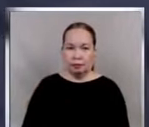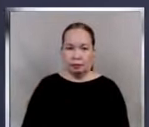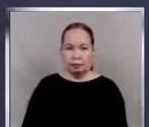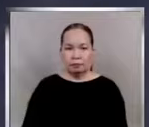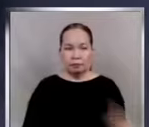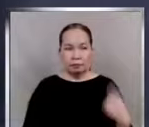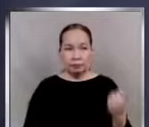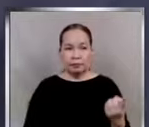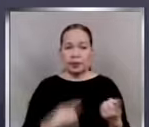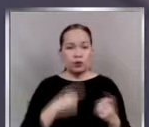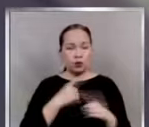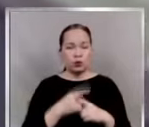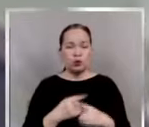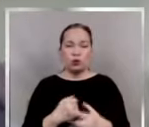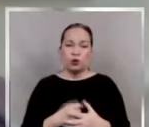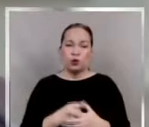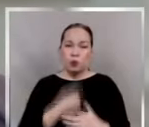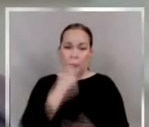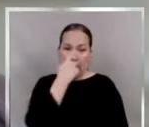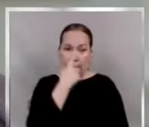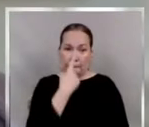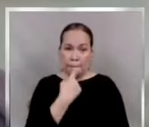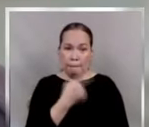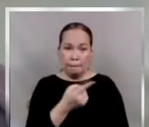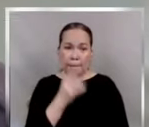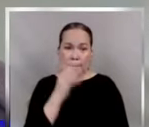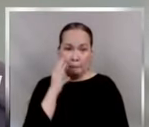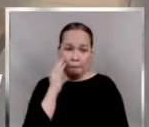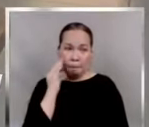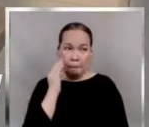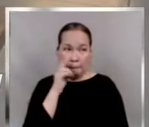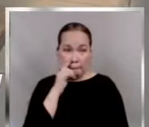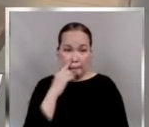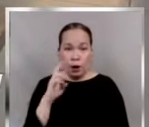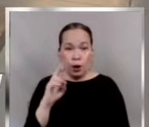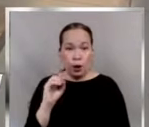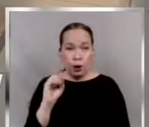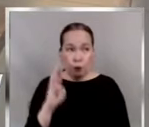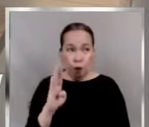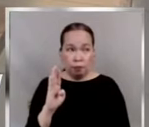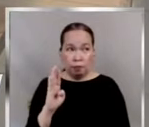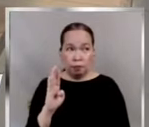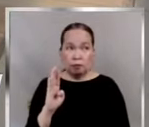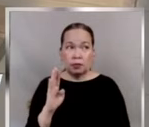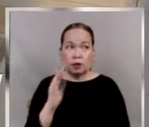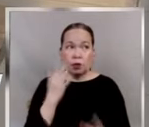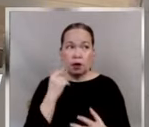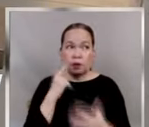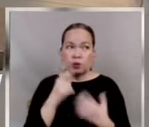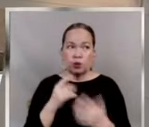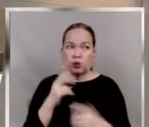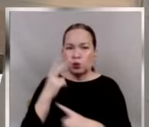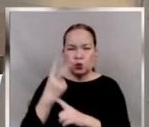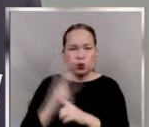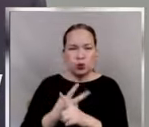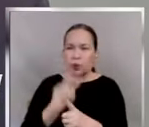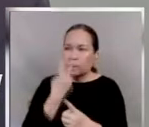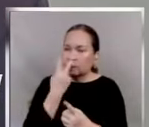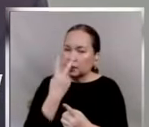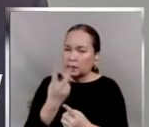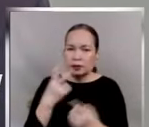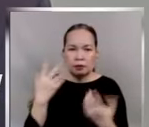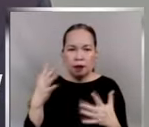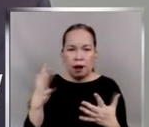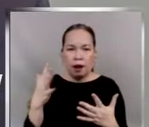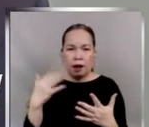Labis na pangungulila raw ang nararamdaman ni Rob Gomez dahil mahigit 2 buwan na niyang hindi nakikita ang